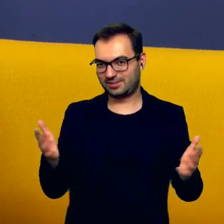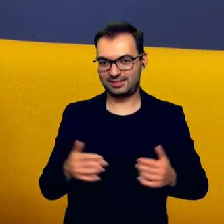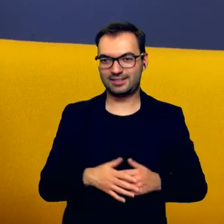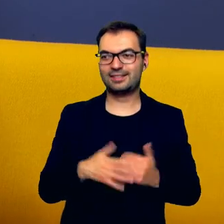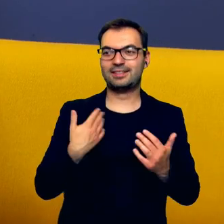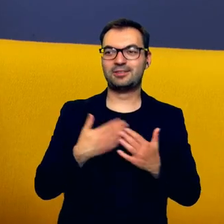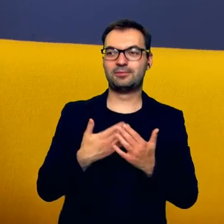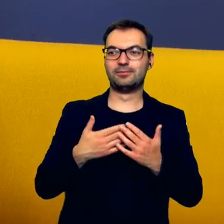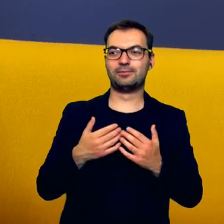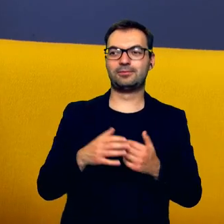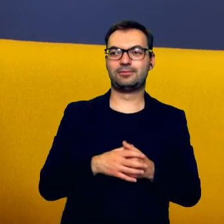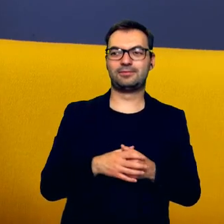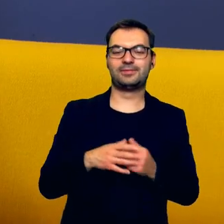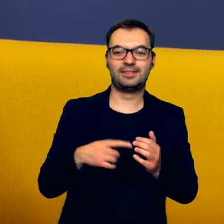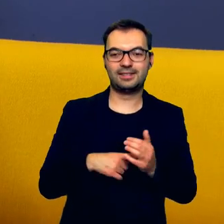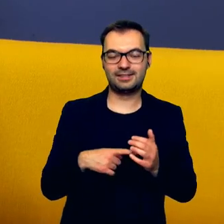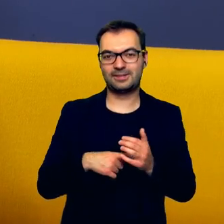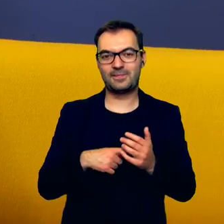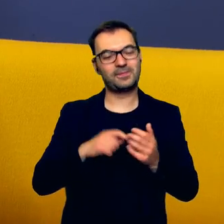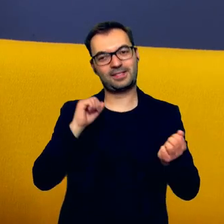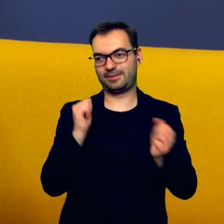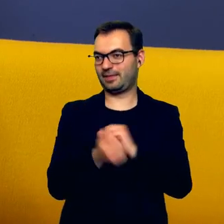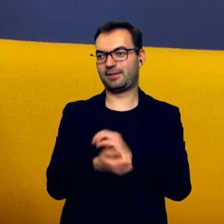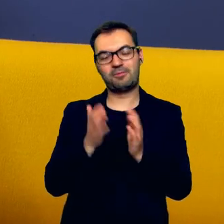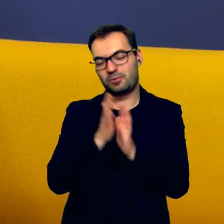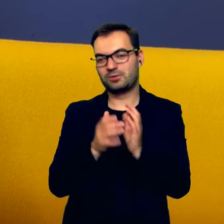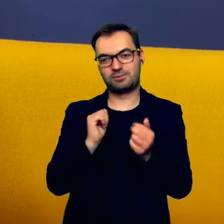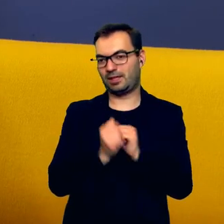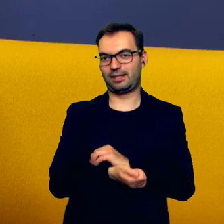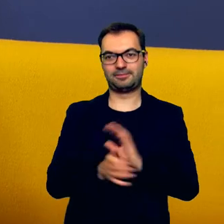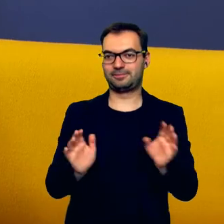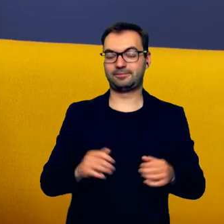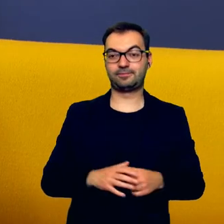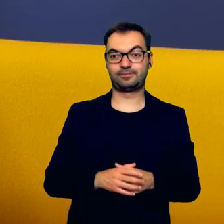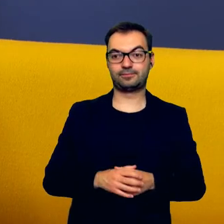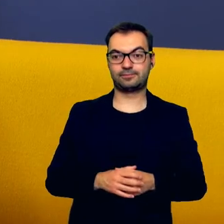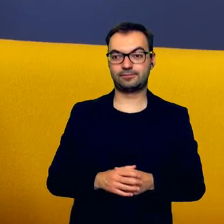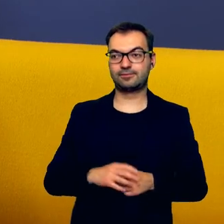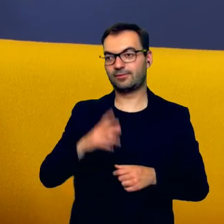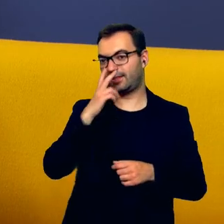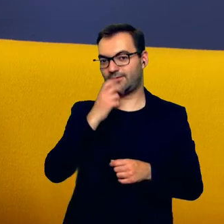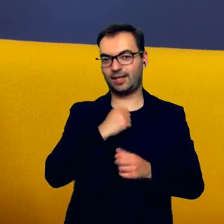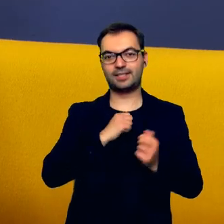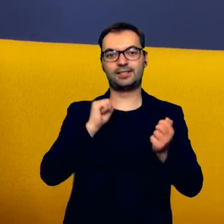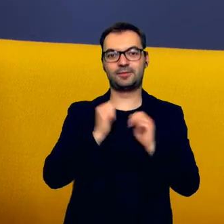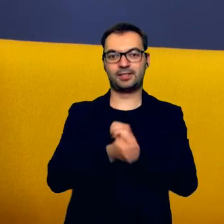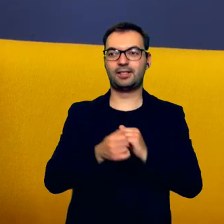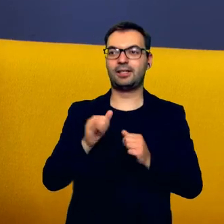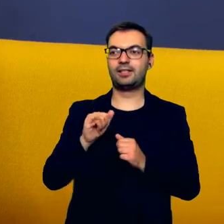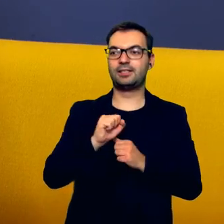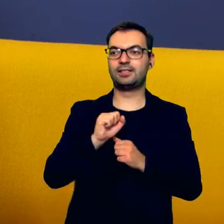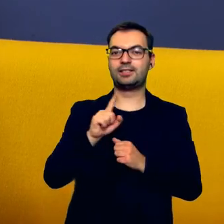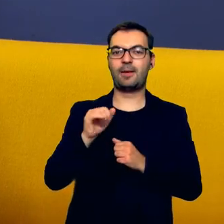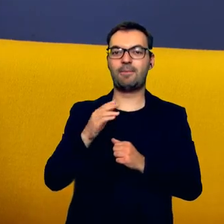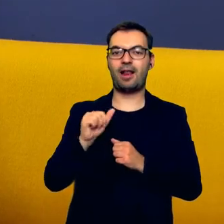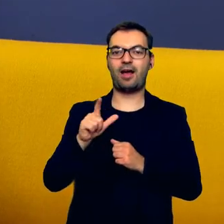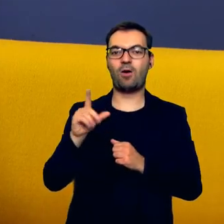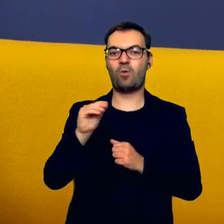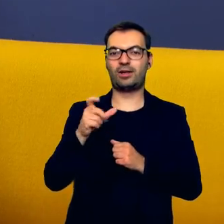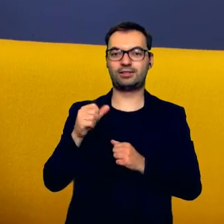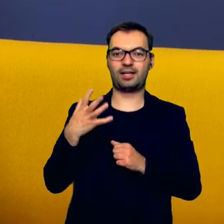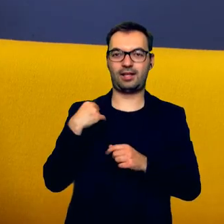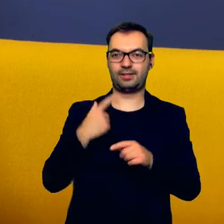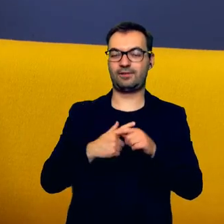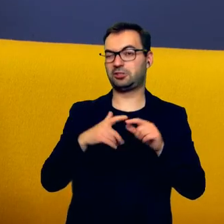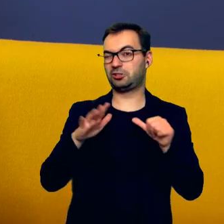tak. Zatem to jest zmiana po prostu, to jest zmiana. Ewidentna, wyraźna zmiana. Izabela Łęcka w Lalce Prusa